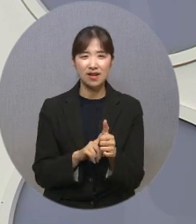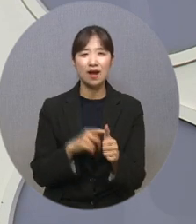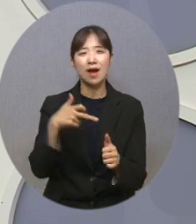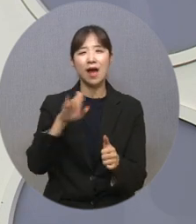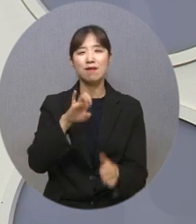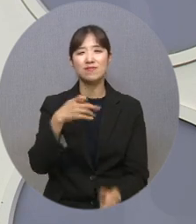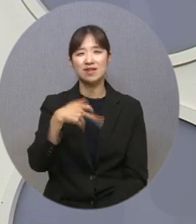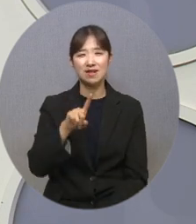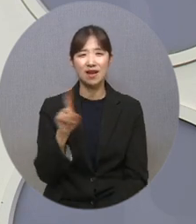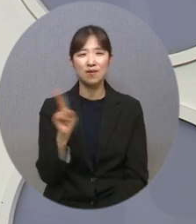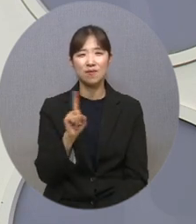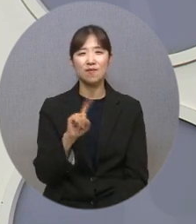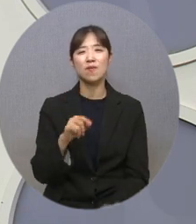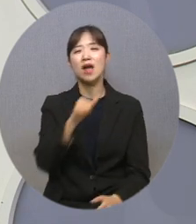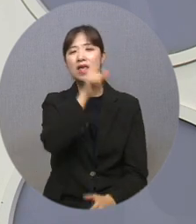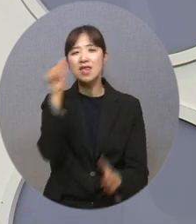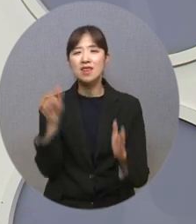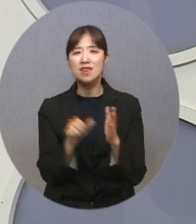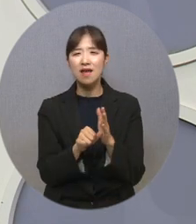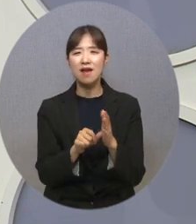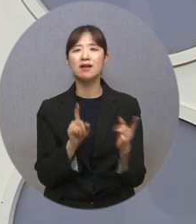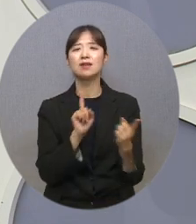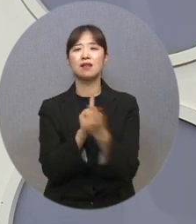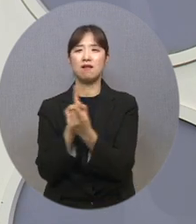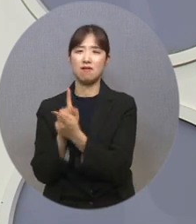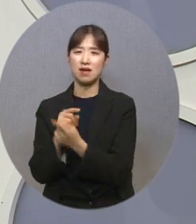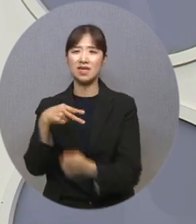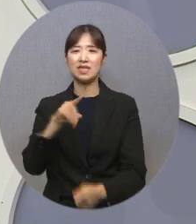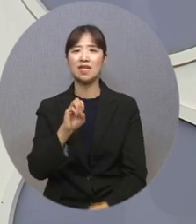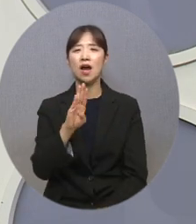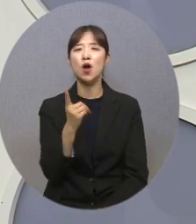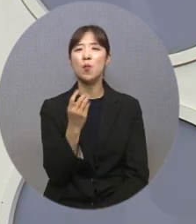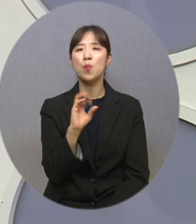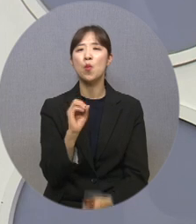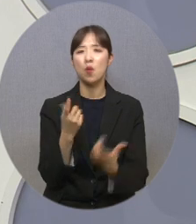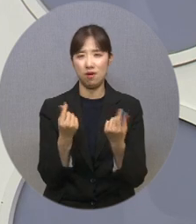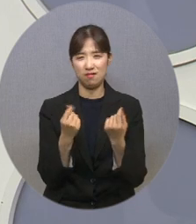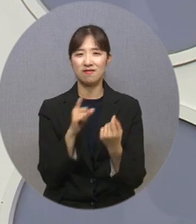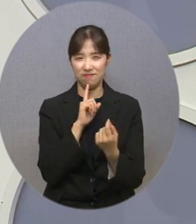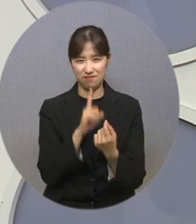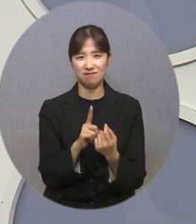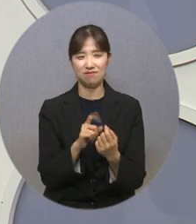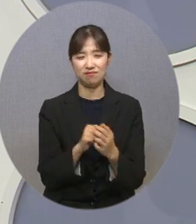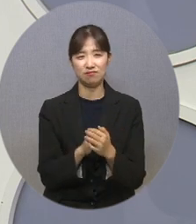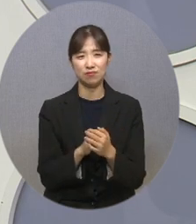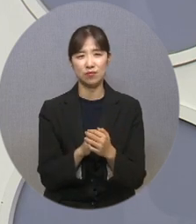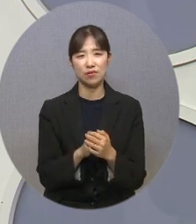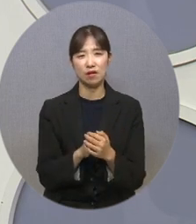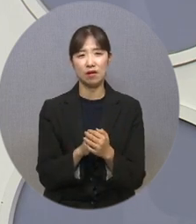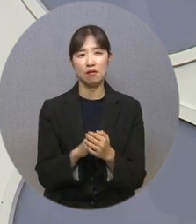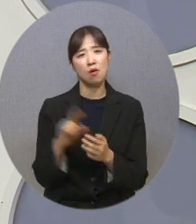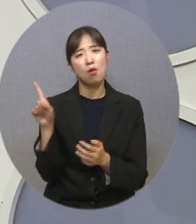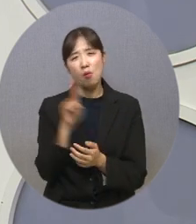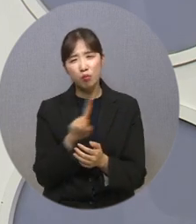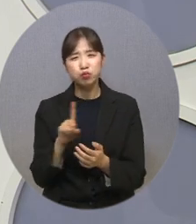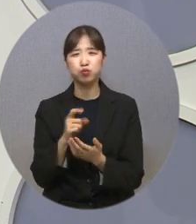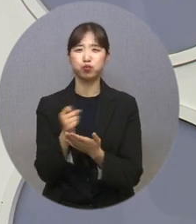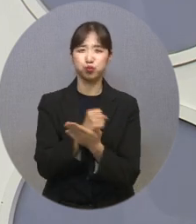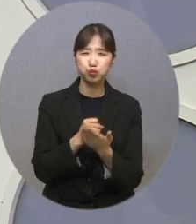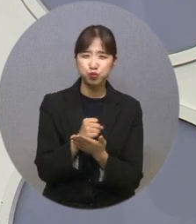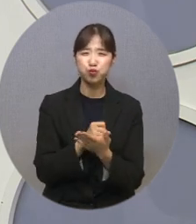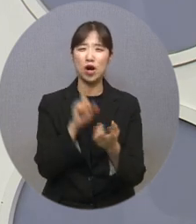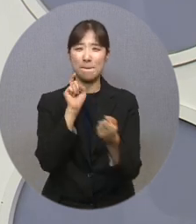인생을 상봉이라고 그랬거든요. 만남. 저는 그 인생의 상봉인데 어쩌다 다